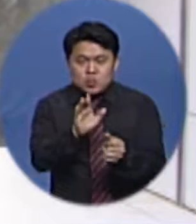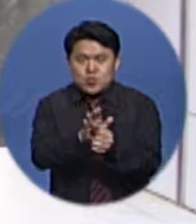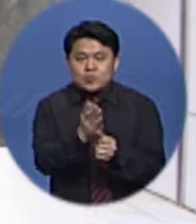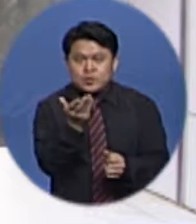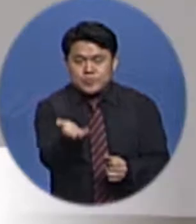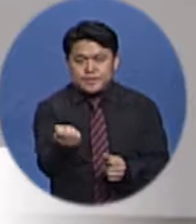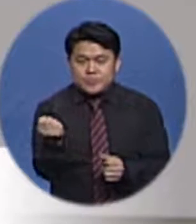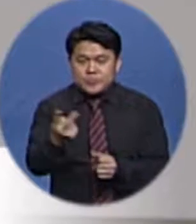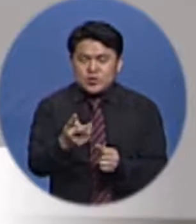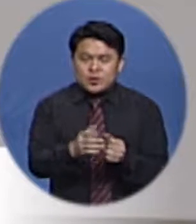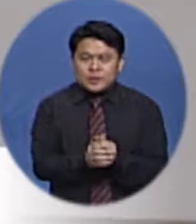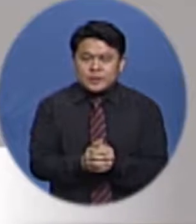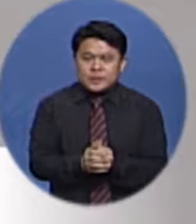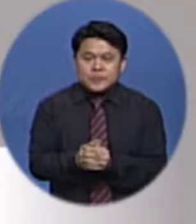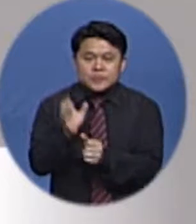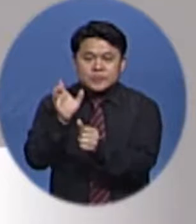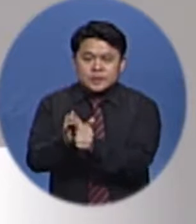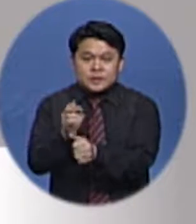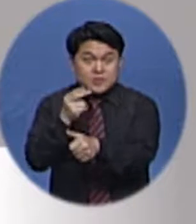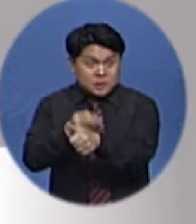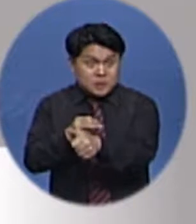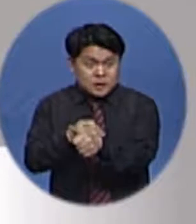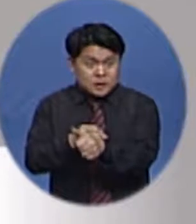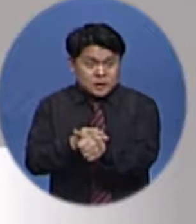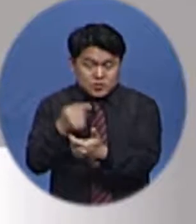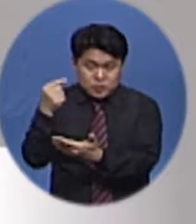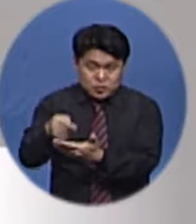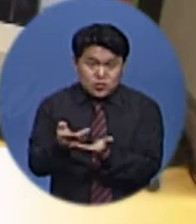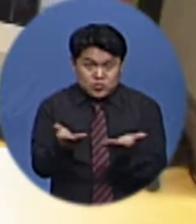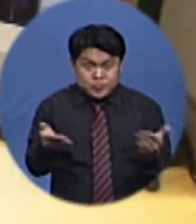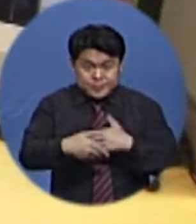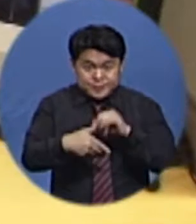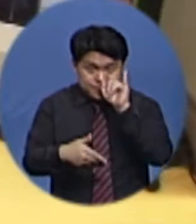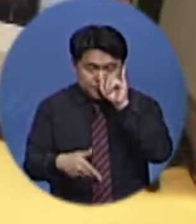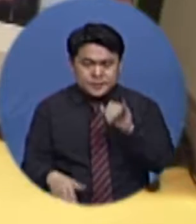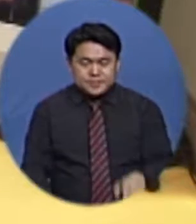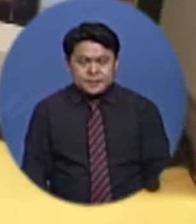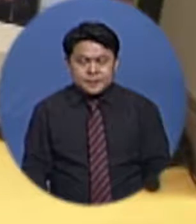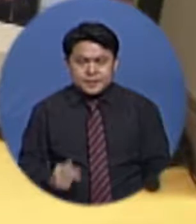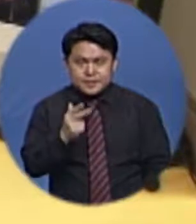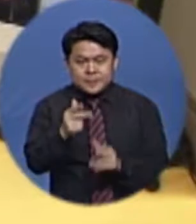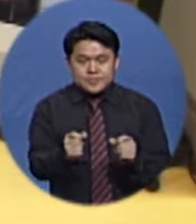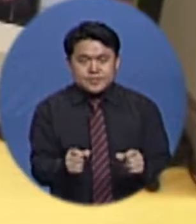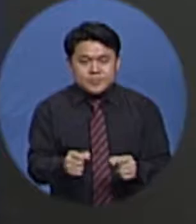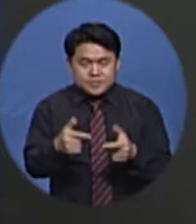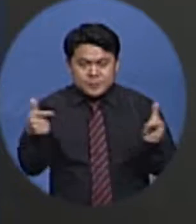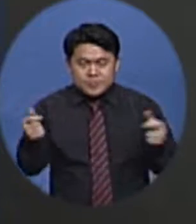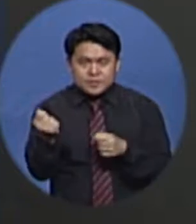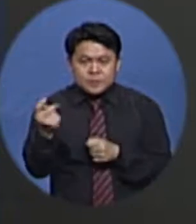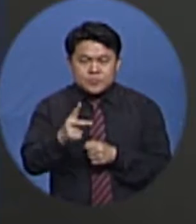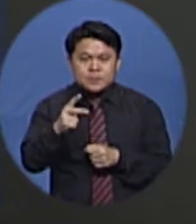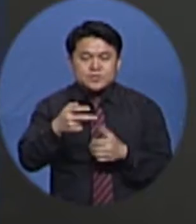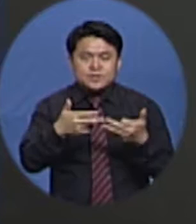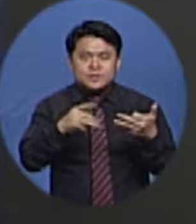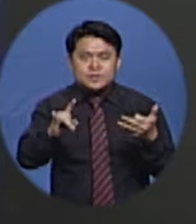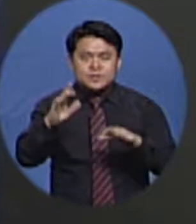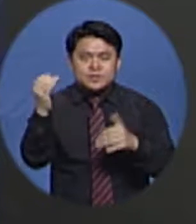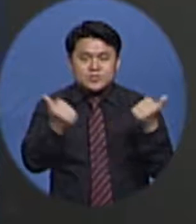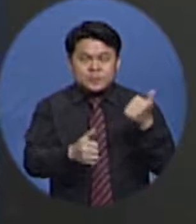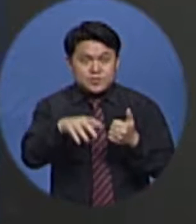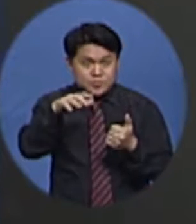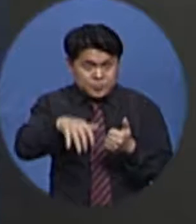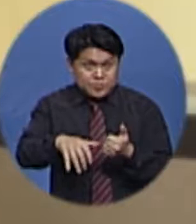해드리고 또 속탁의사분들한테 교육도 좀 시키면서 사업 확대와 함께 19대 국회에서 폐기된